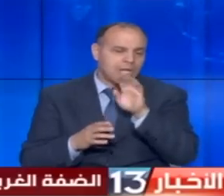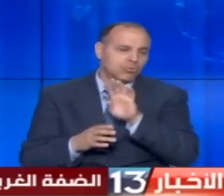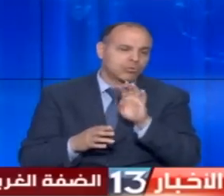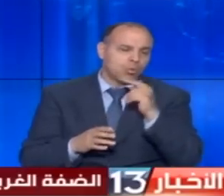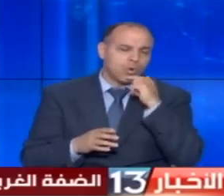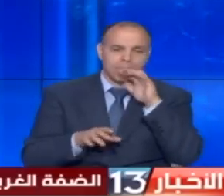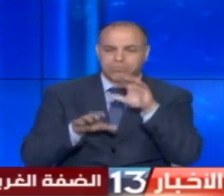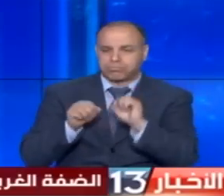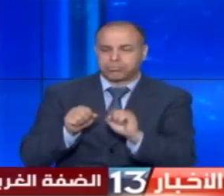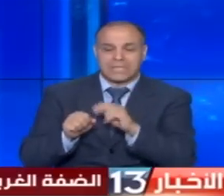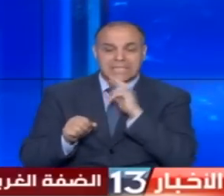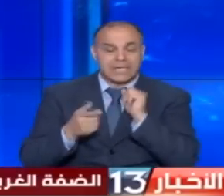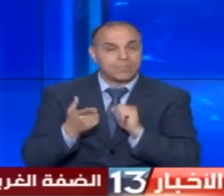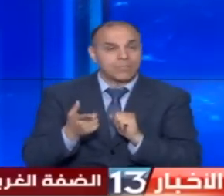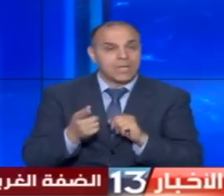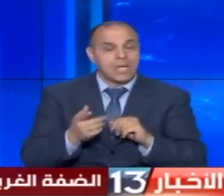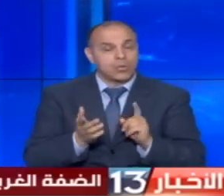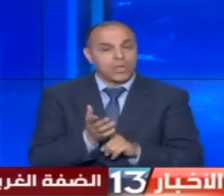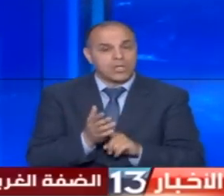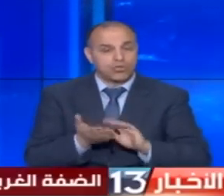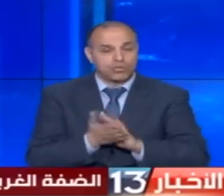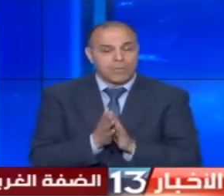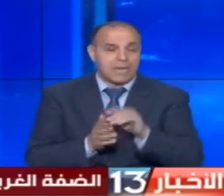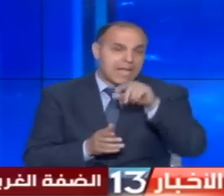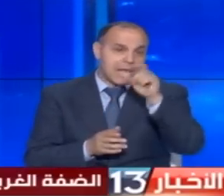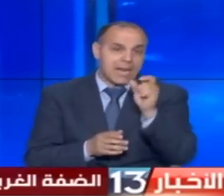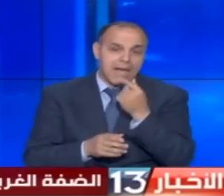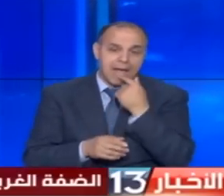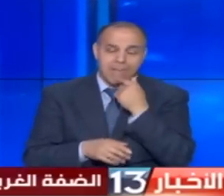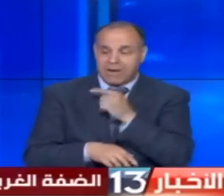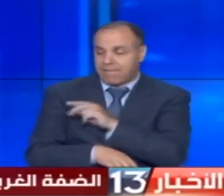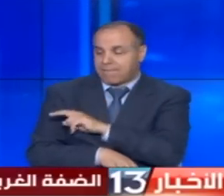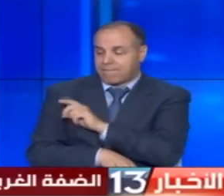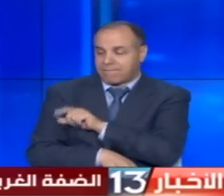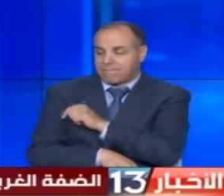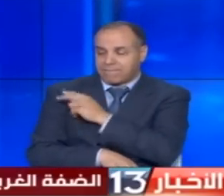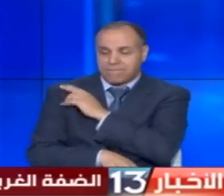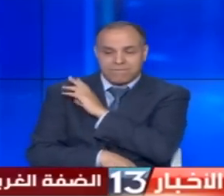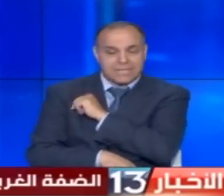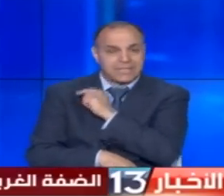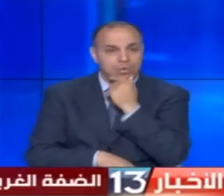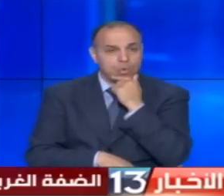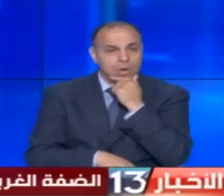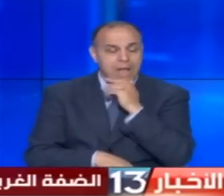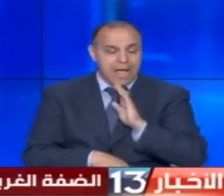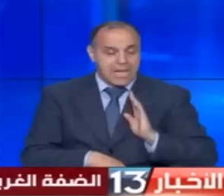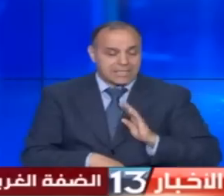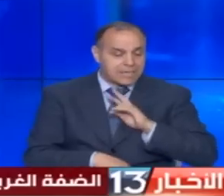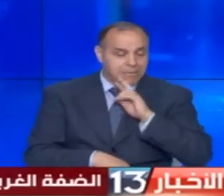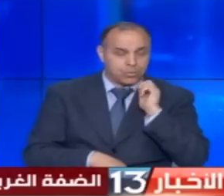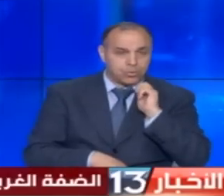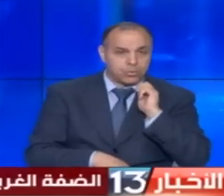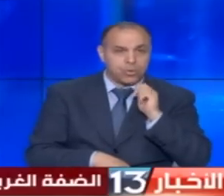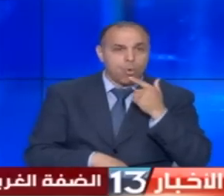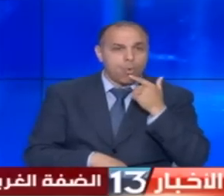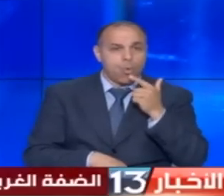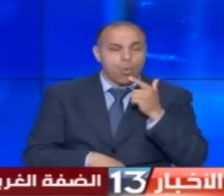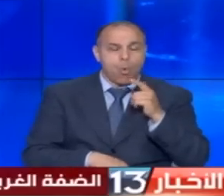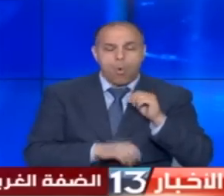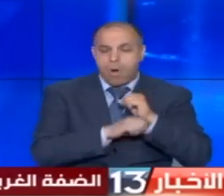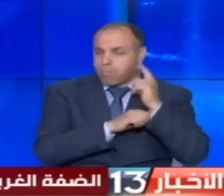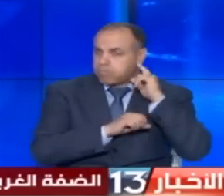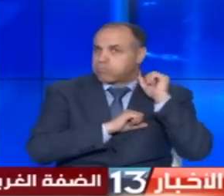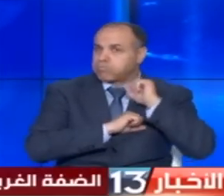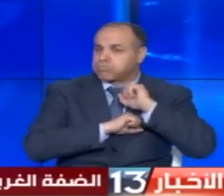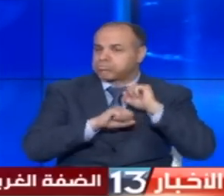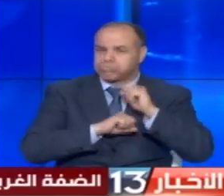المحتله لتؤكد جمعيه الهلال الاحمر الفلسطيني في بيان ان قوات المحتل اطلقت وبل قنابل الغاز